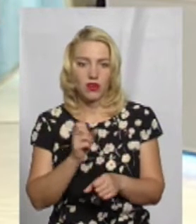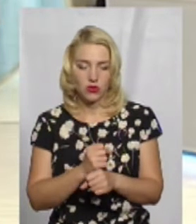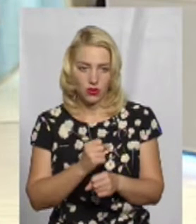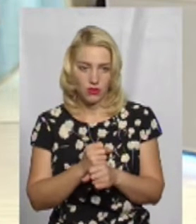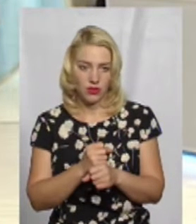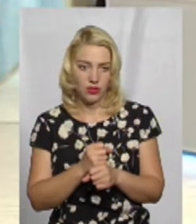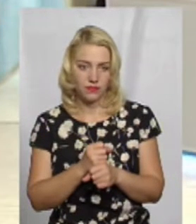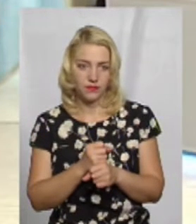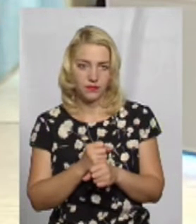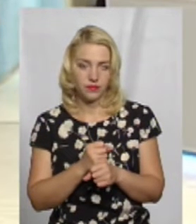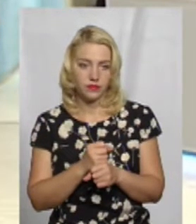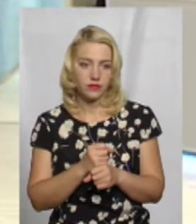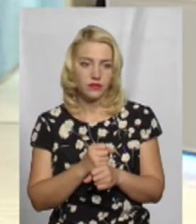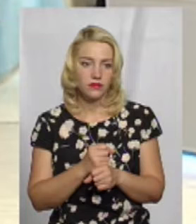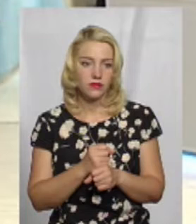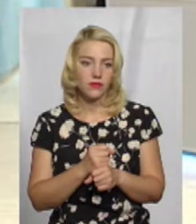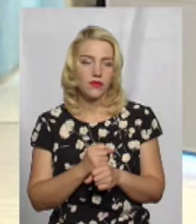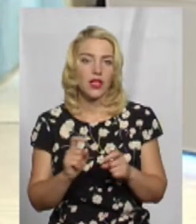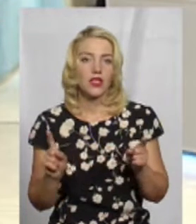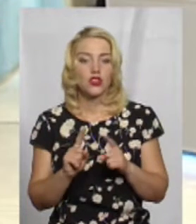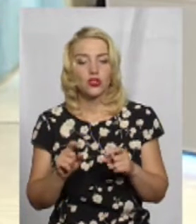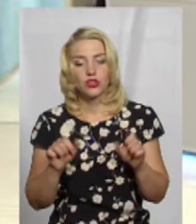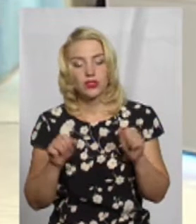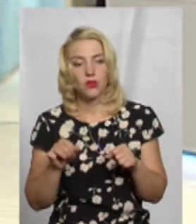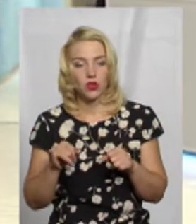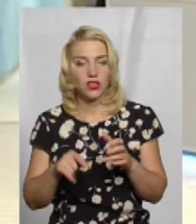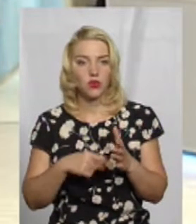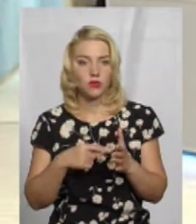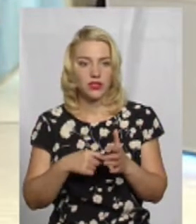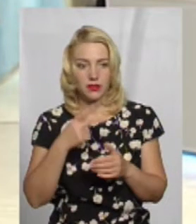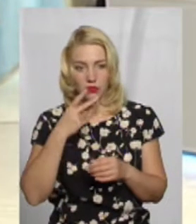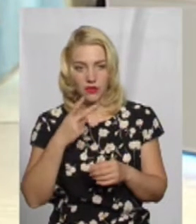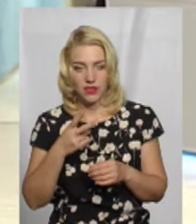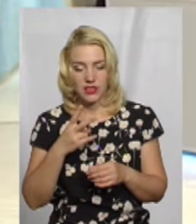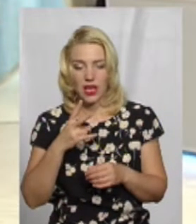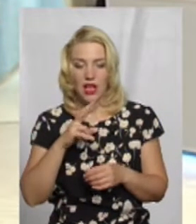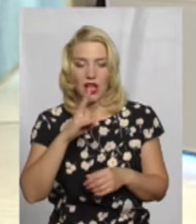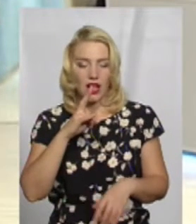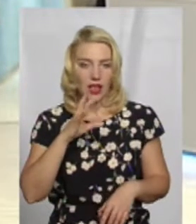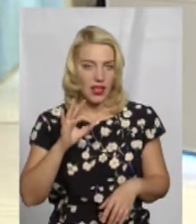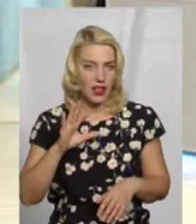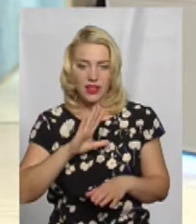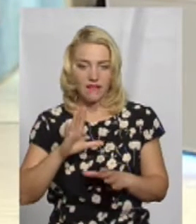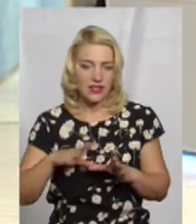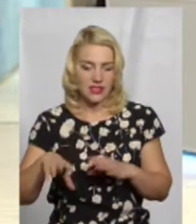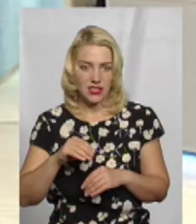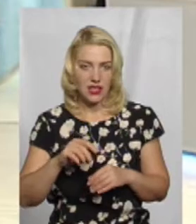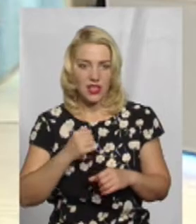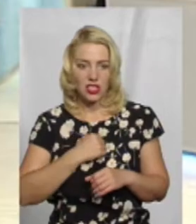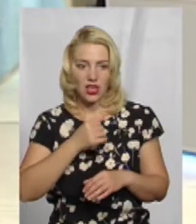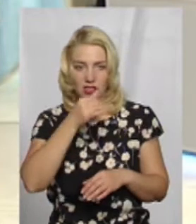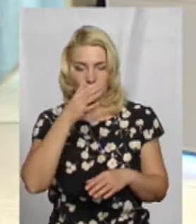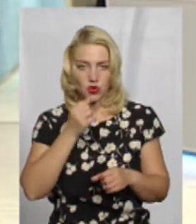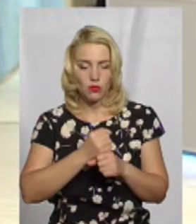зроблено. А щось змогли в місті подивитися, але не все. На жаль, ми не змогли